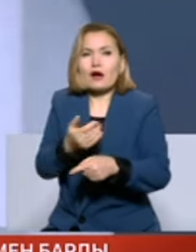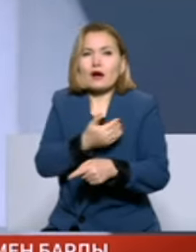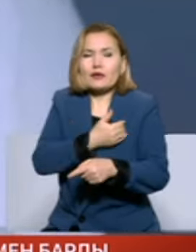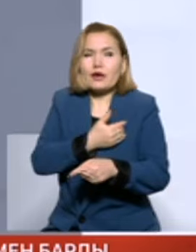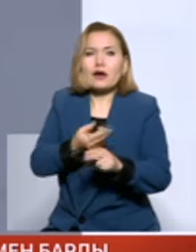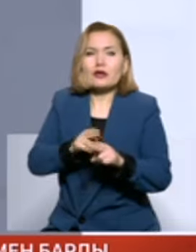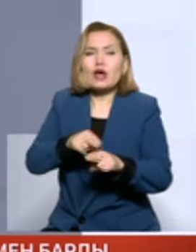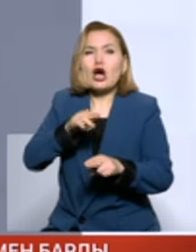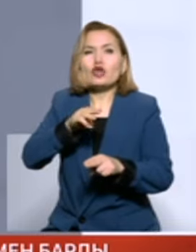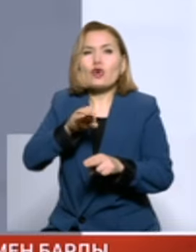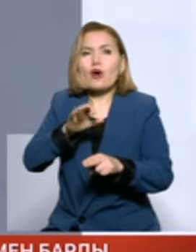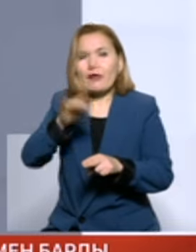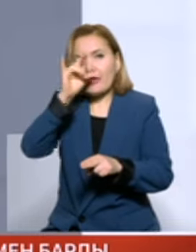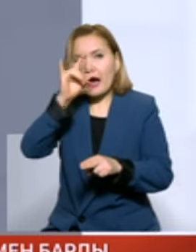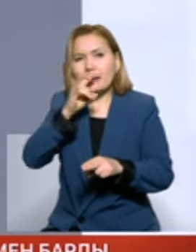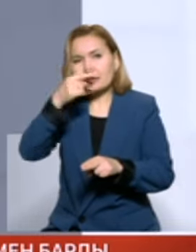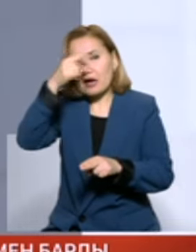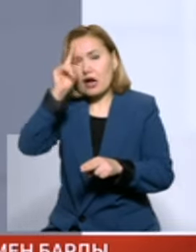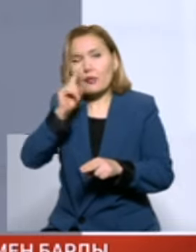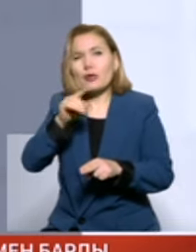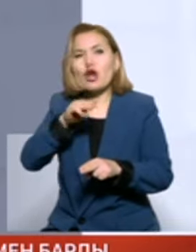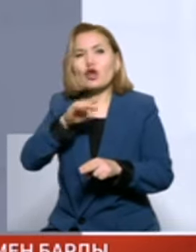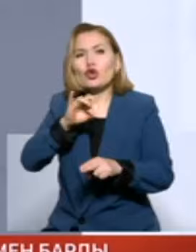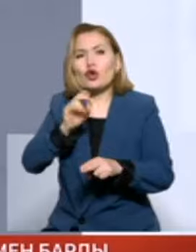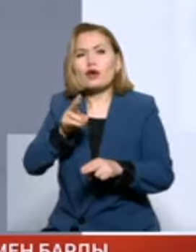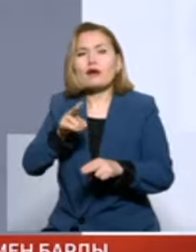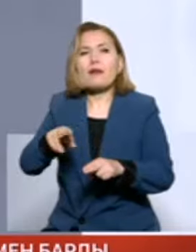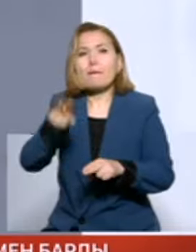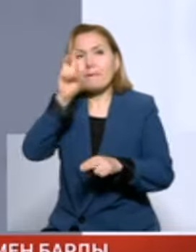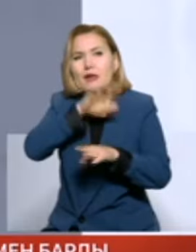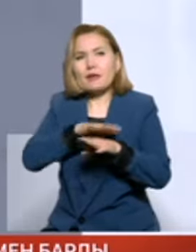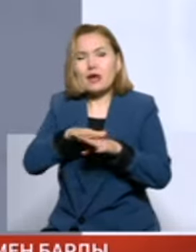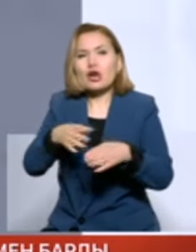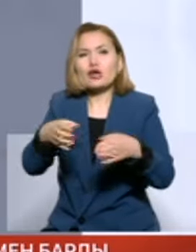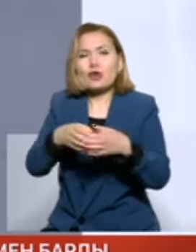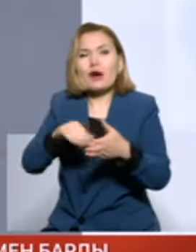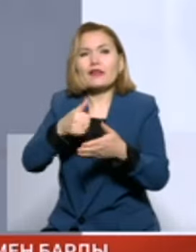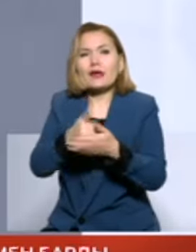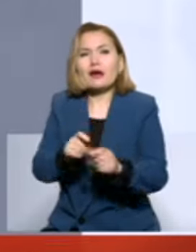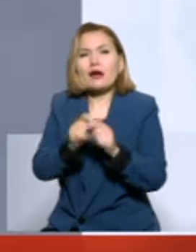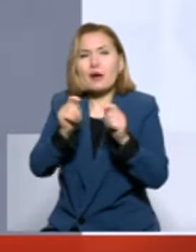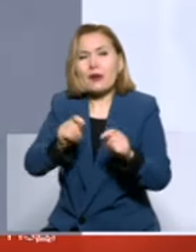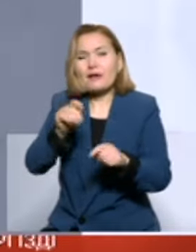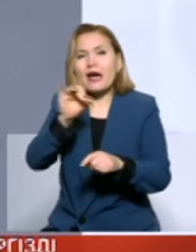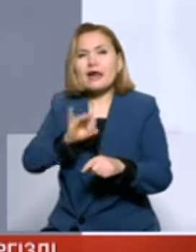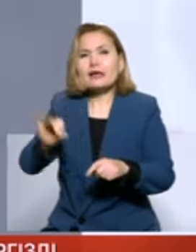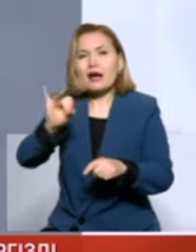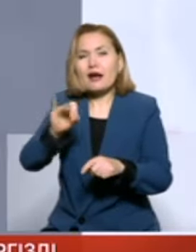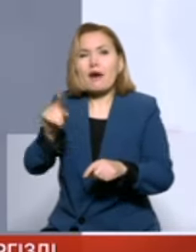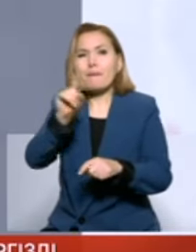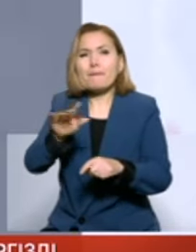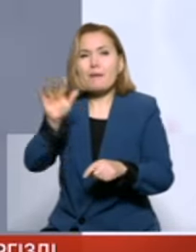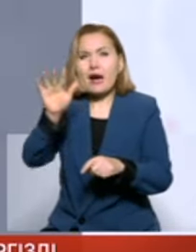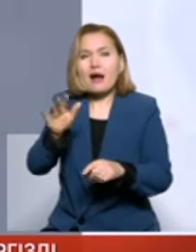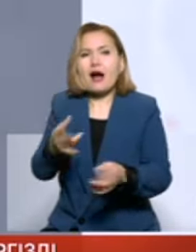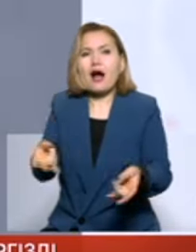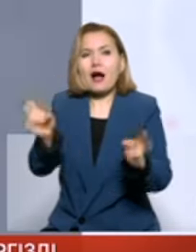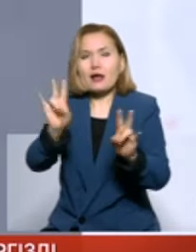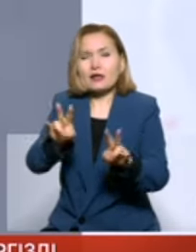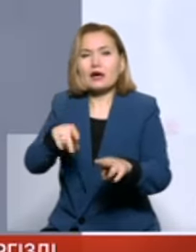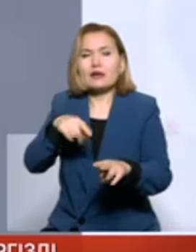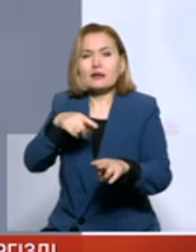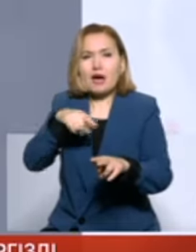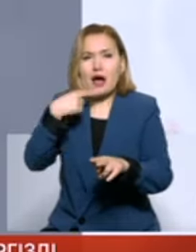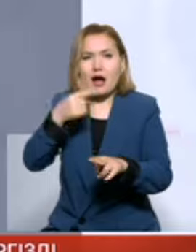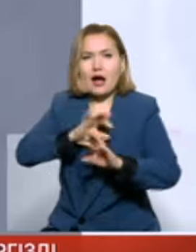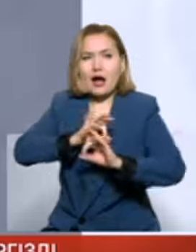Сондай-ақ Тоқаев Қазақстан мен Әзірбайжан түркі мемлекеттері ұйымының негізін қалаушы ел ретінде тарихта мәңгі қалатынын ерекше атап